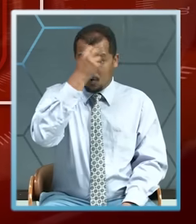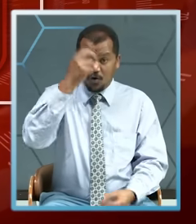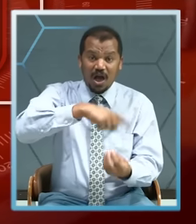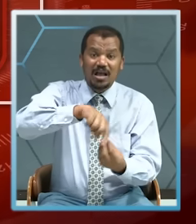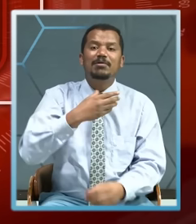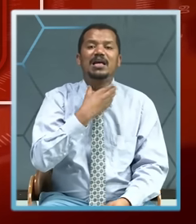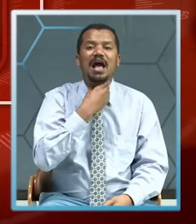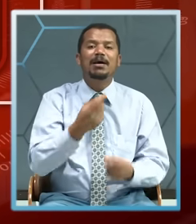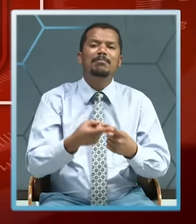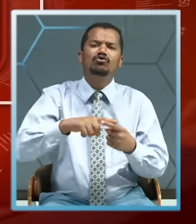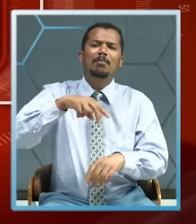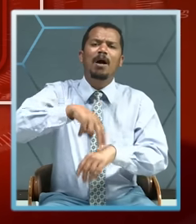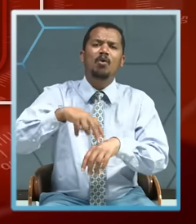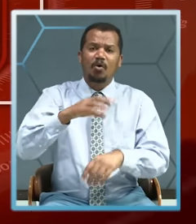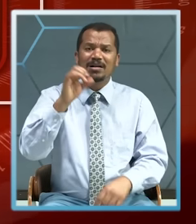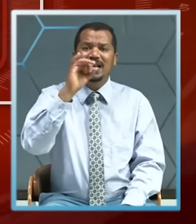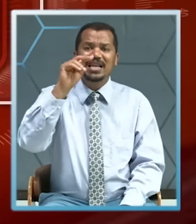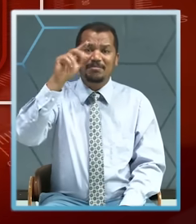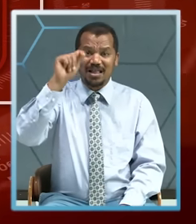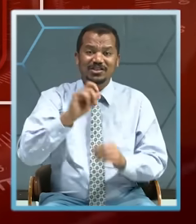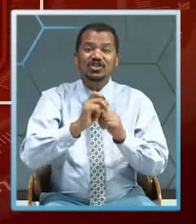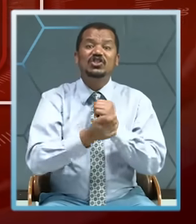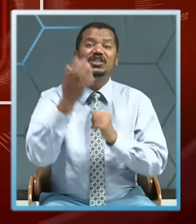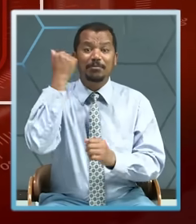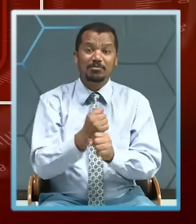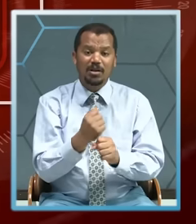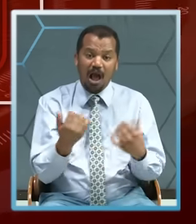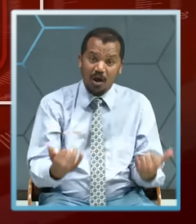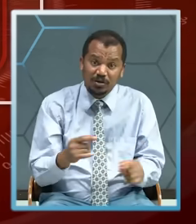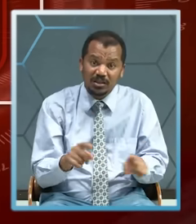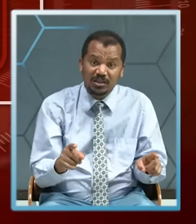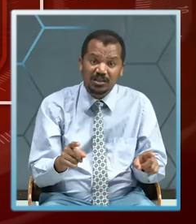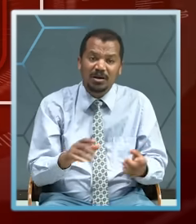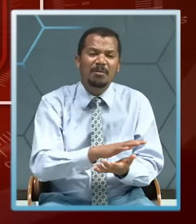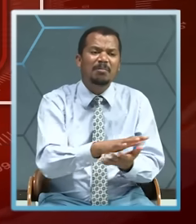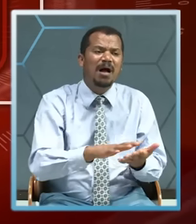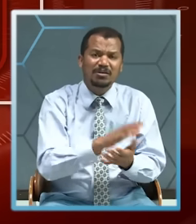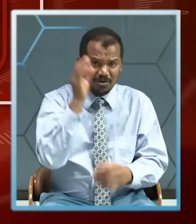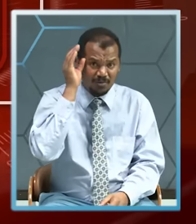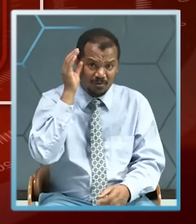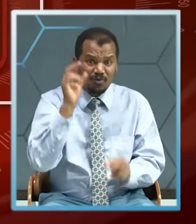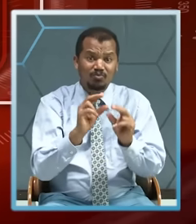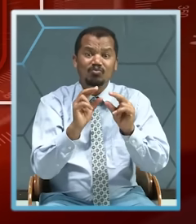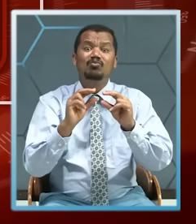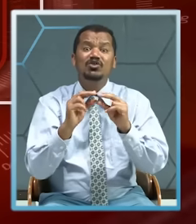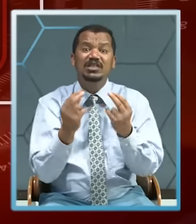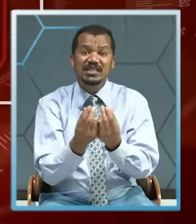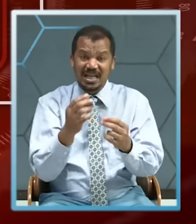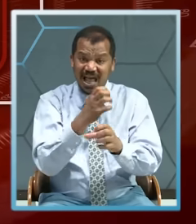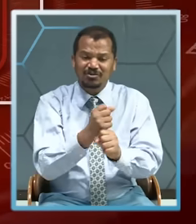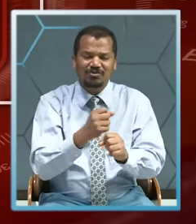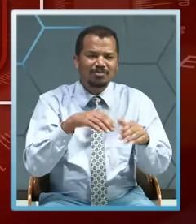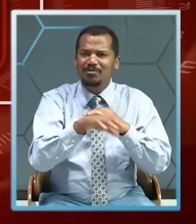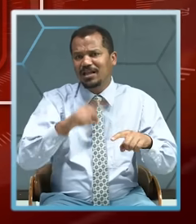ወሎ አካባቢ የአማራ መልሶ ማቋቋምና ልማት ድርጅት ነበር የሚሰራው። አሁን ግን በአሸባሪ ህወሓት ቡድን የተያዘው መሆኑ